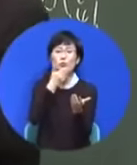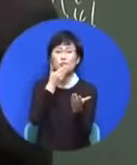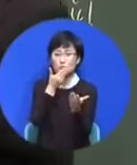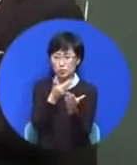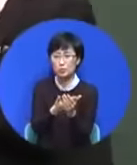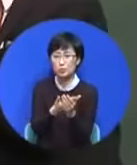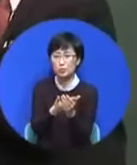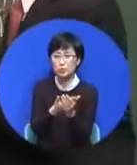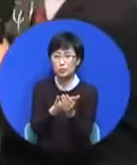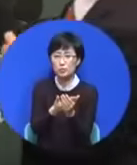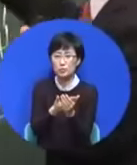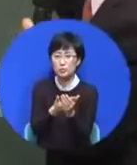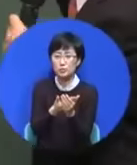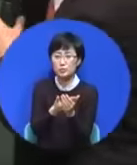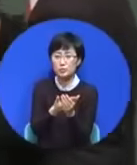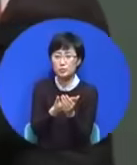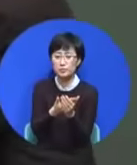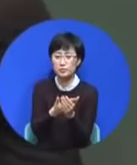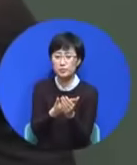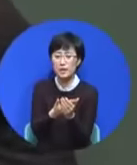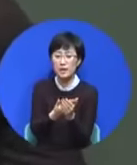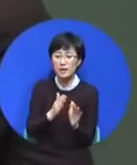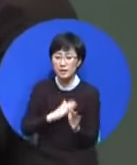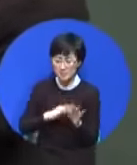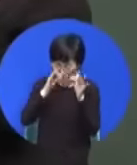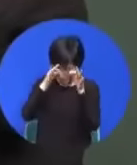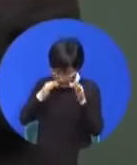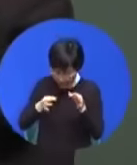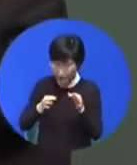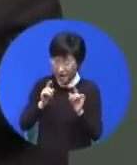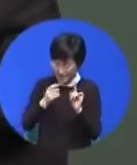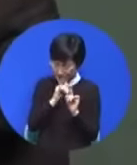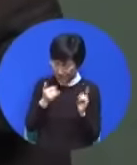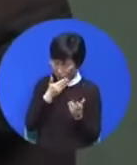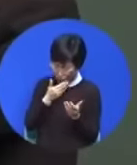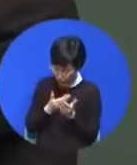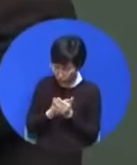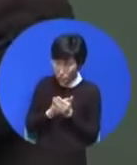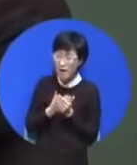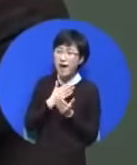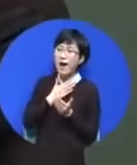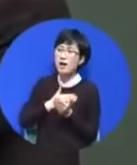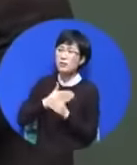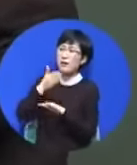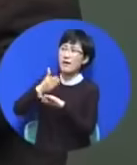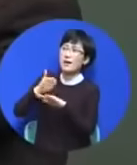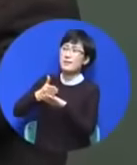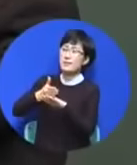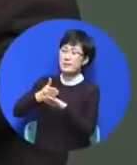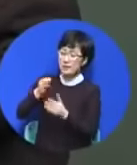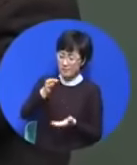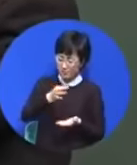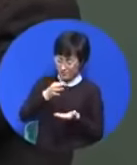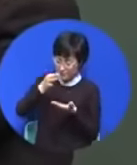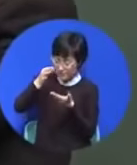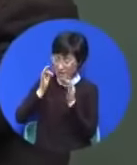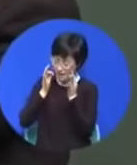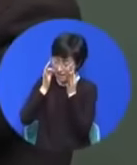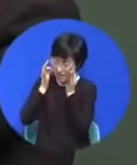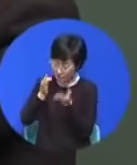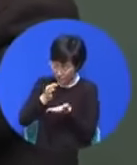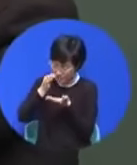살아나요 여러분이 그 결론과 결과를 알고 드리는 물에는 반드시 로마 정복하는